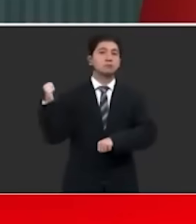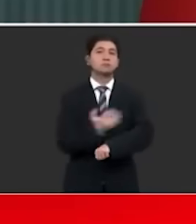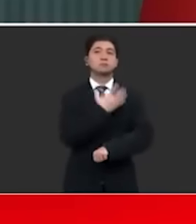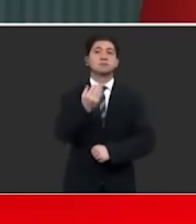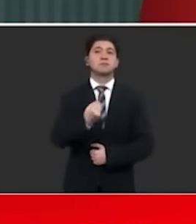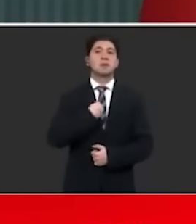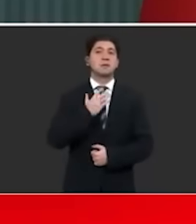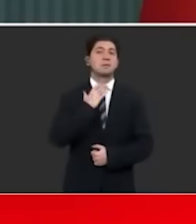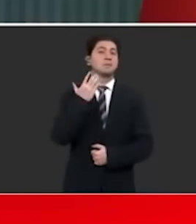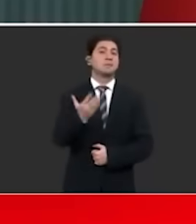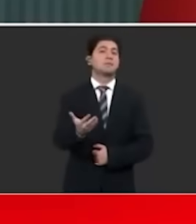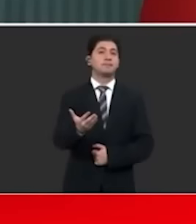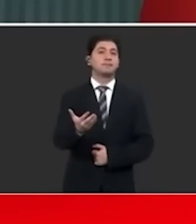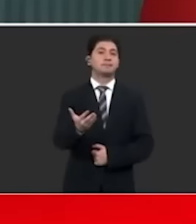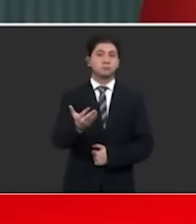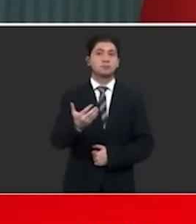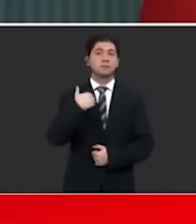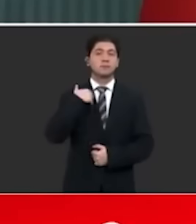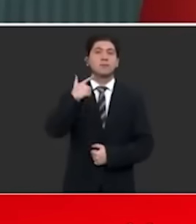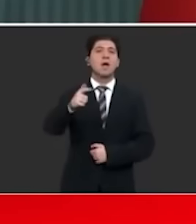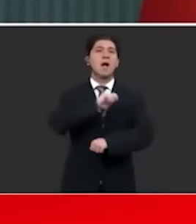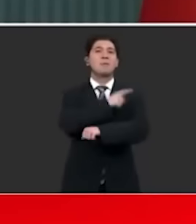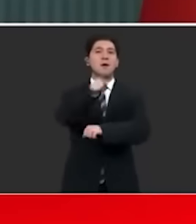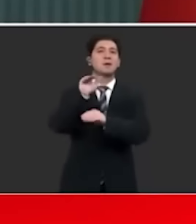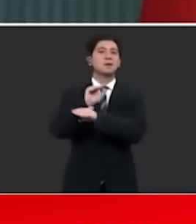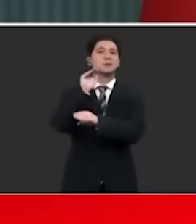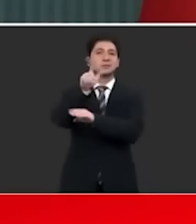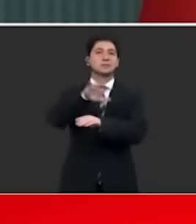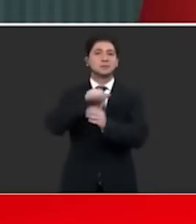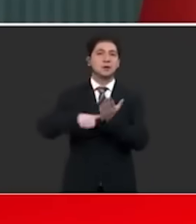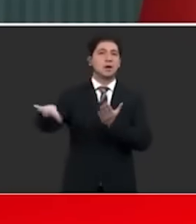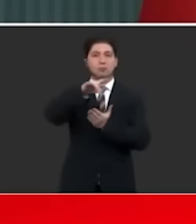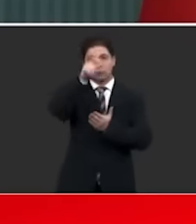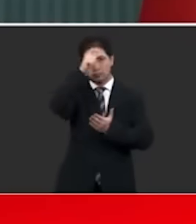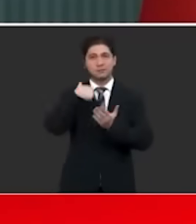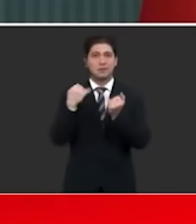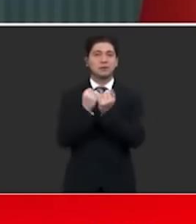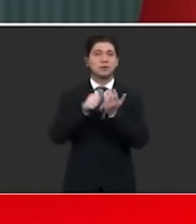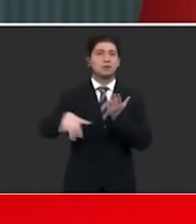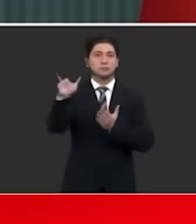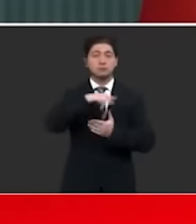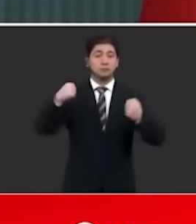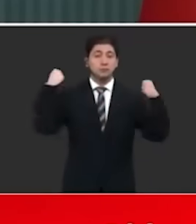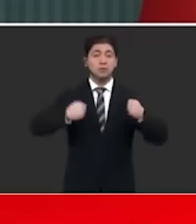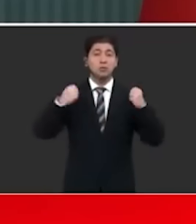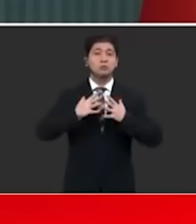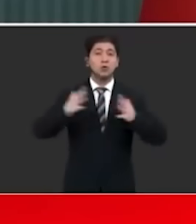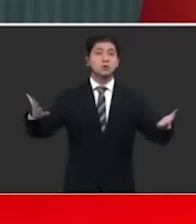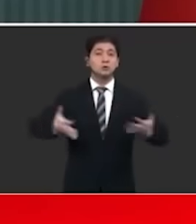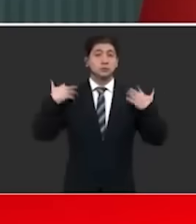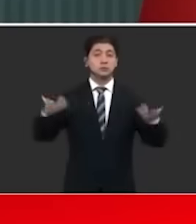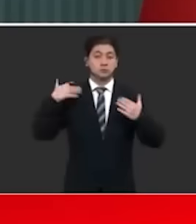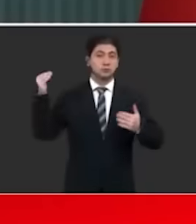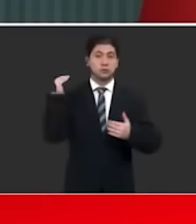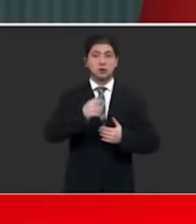yaşattılar. Gurbetçi kardeşlerimizin coşkuyla milli takımımızın yanında yer almaları da